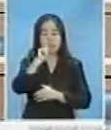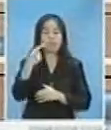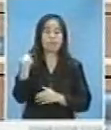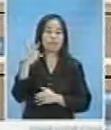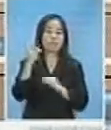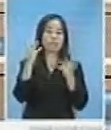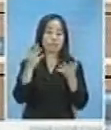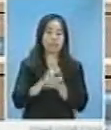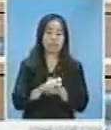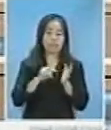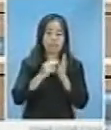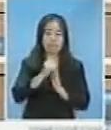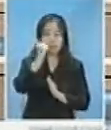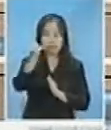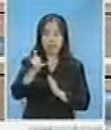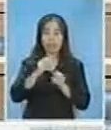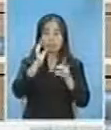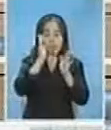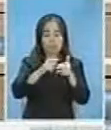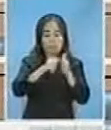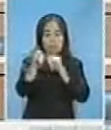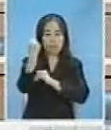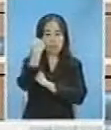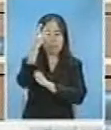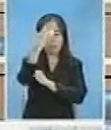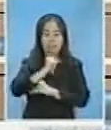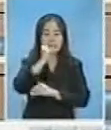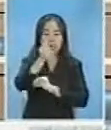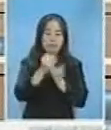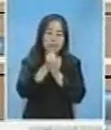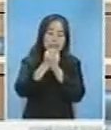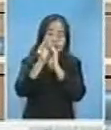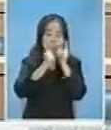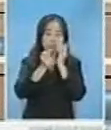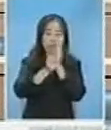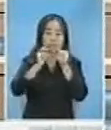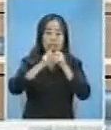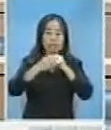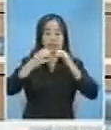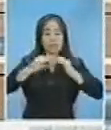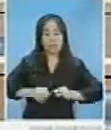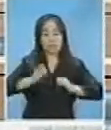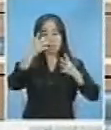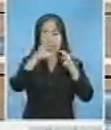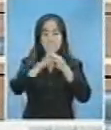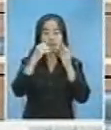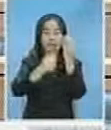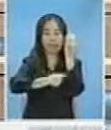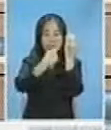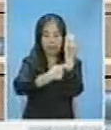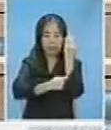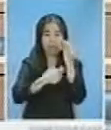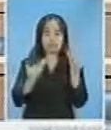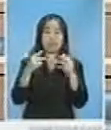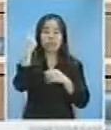ครับส่งคนไม่มีอำนาจในการตัดสินใจไปแก้ไขปัญหาเรื่องยางพาราครับท่านคิดดูเอง